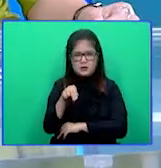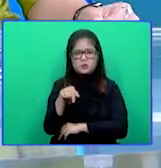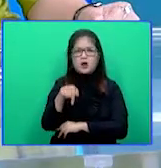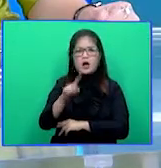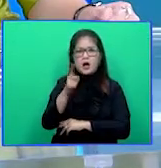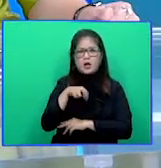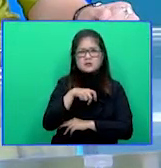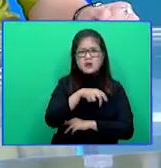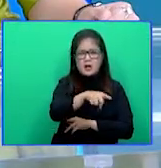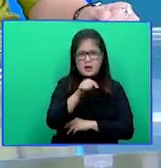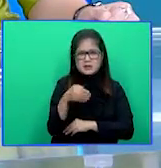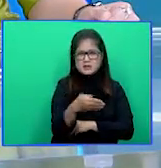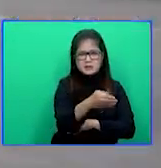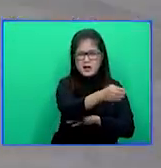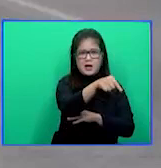ini.